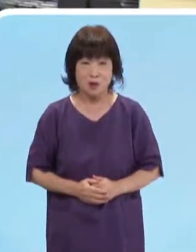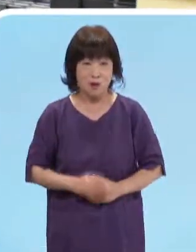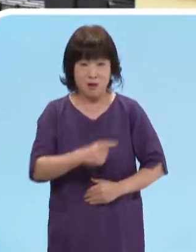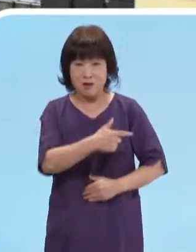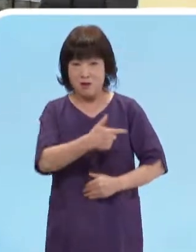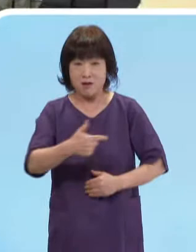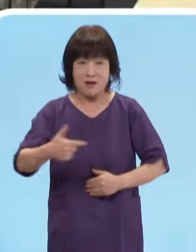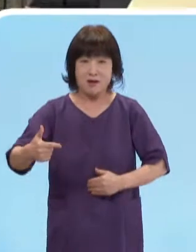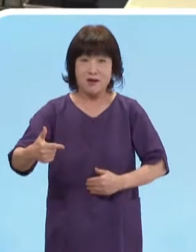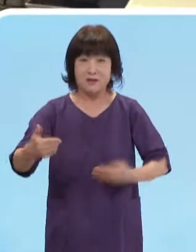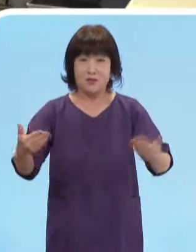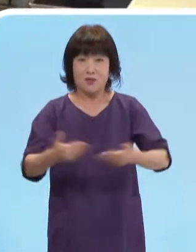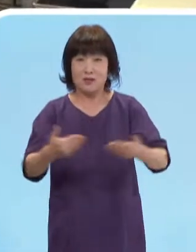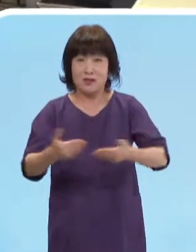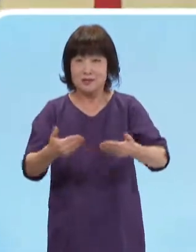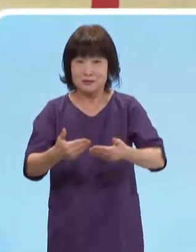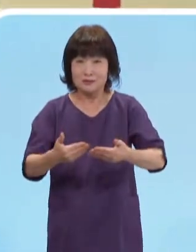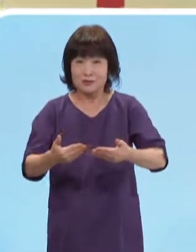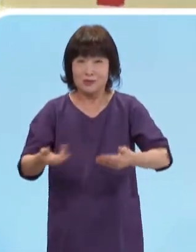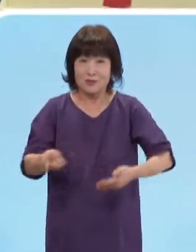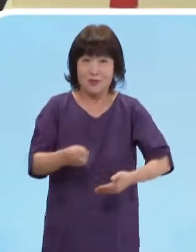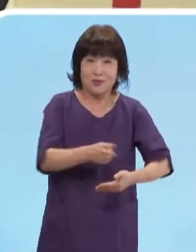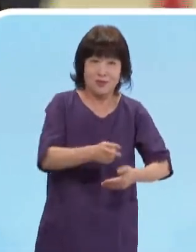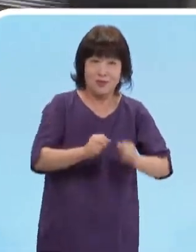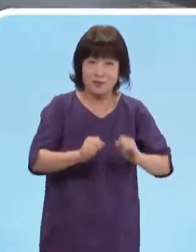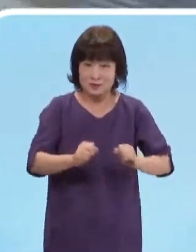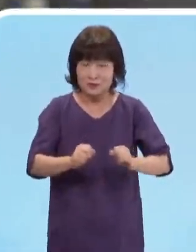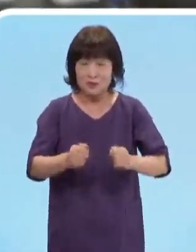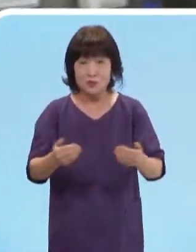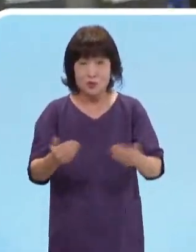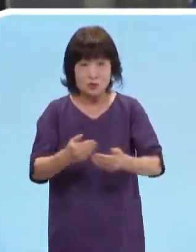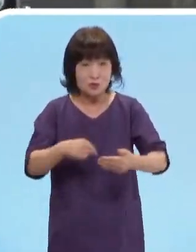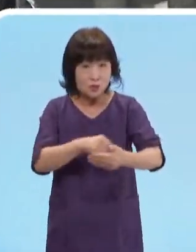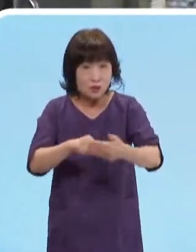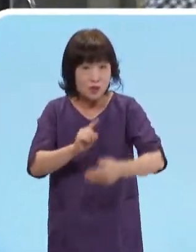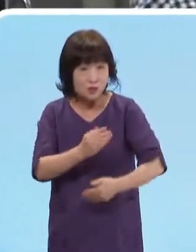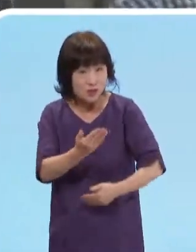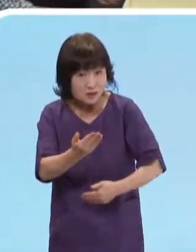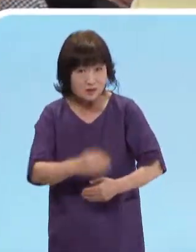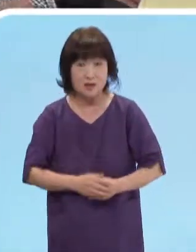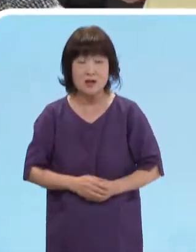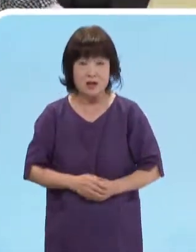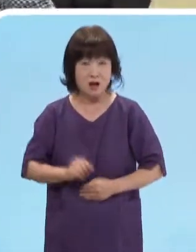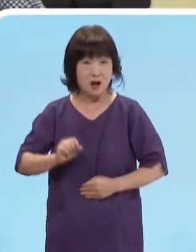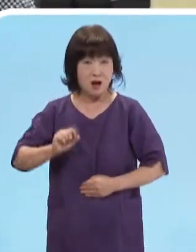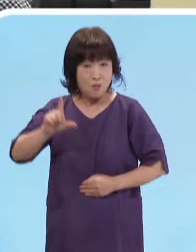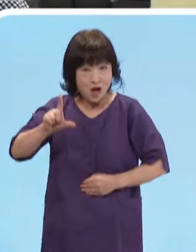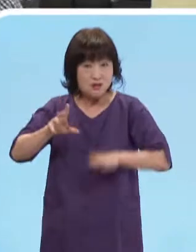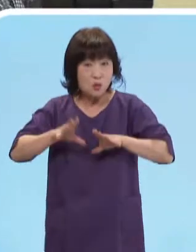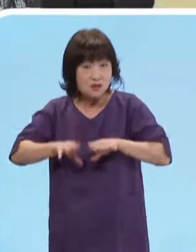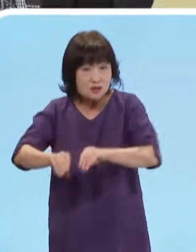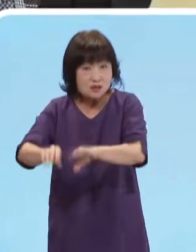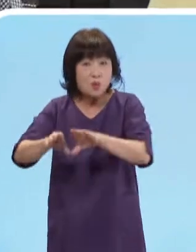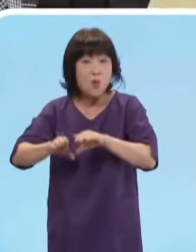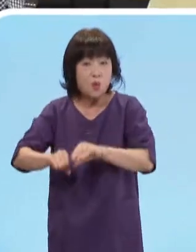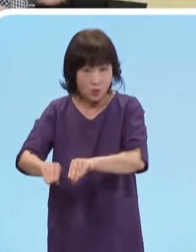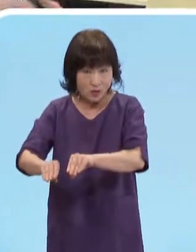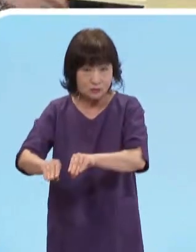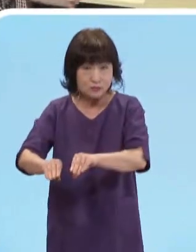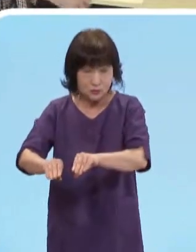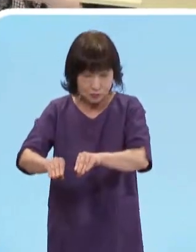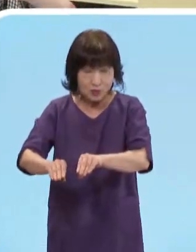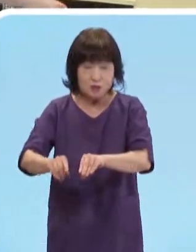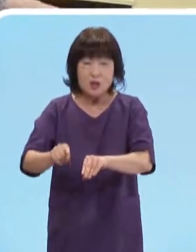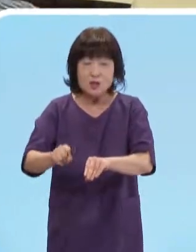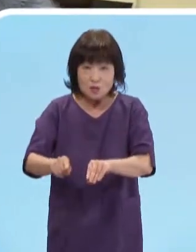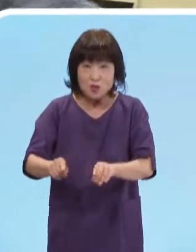どんどんいろんな作業を目まぐるしくされてるんですけど、1日でどんな作業をされるんですか？ 食パン生地をこねて、で